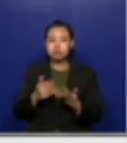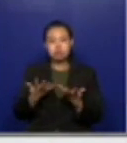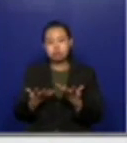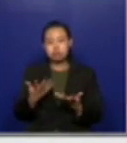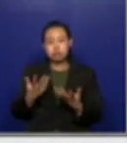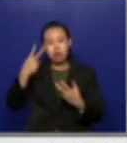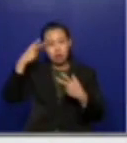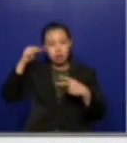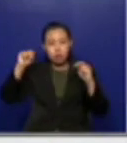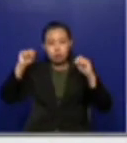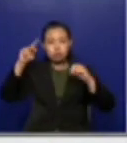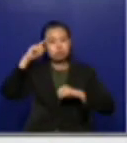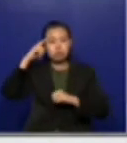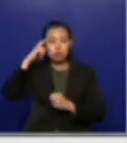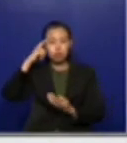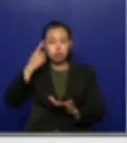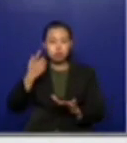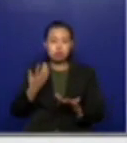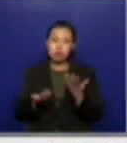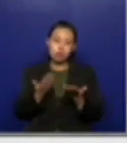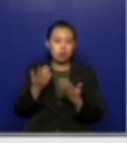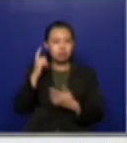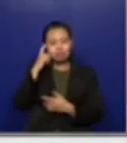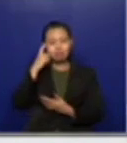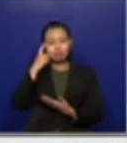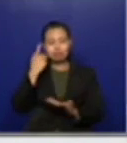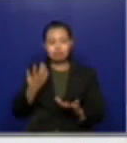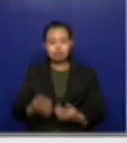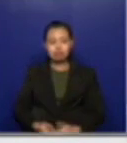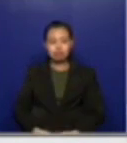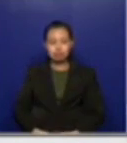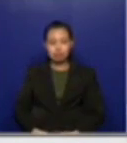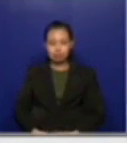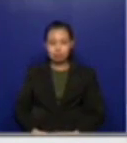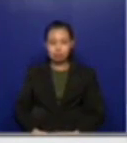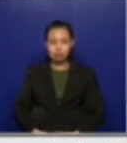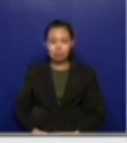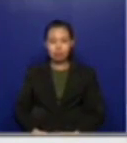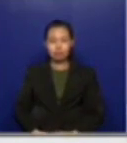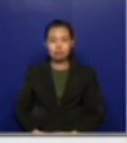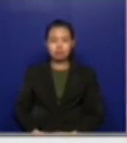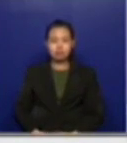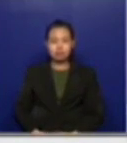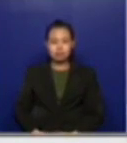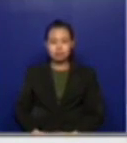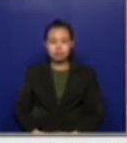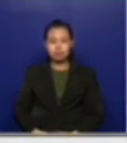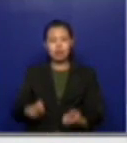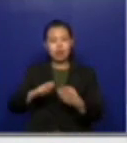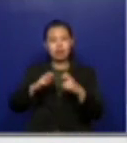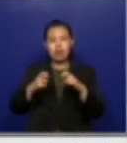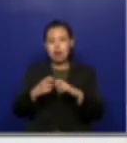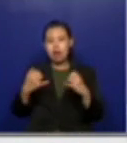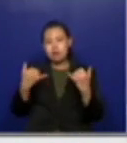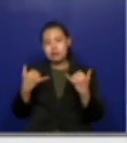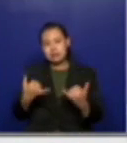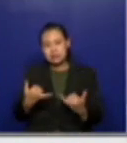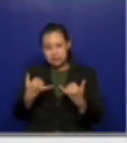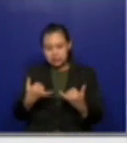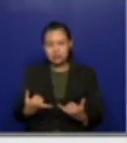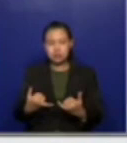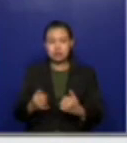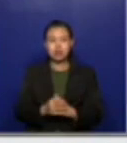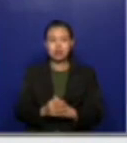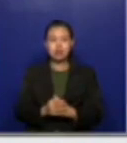กอาจจะไม่รู้เรื่องหรืออาจจะรู้ผมก็ไม่ทราบได้ท่านประธานครับวิกฤตการณ์แบบนี้เนี่ยนะครับจะเกิดวิกฤตการณ์ร